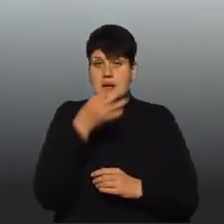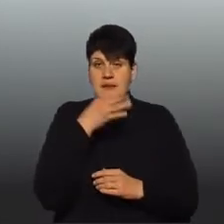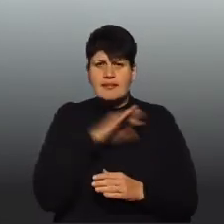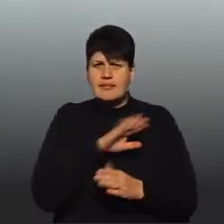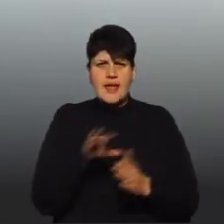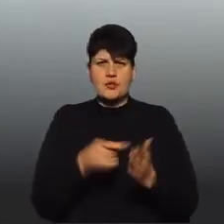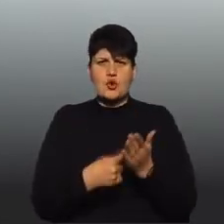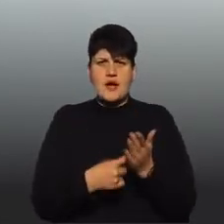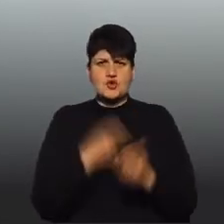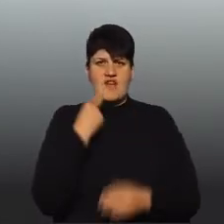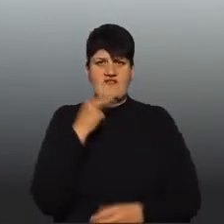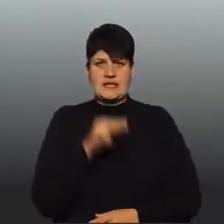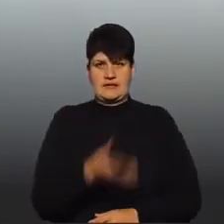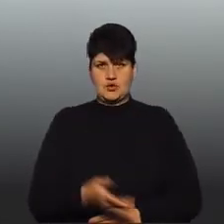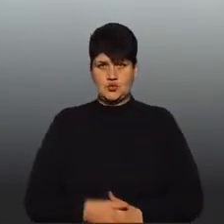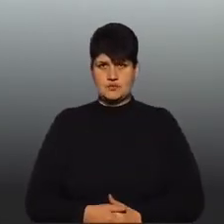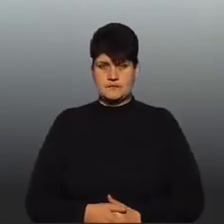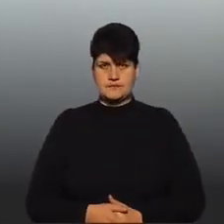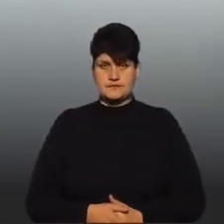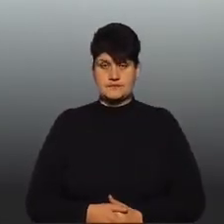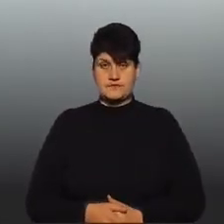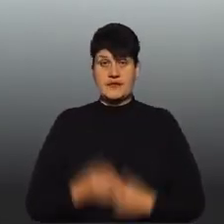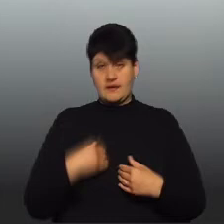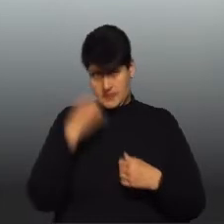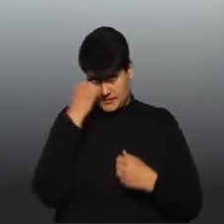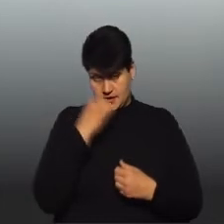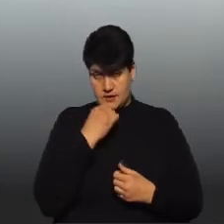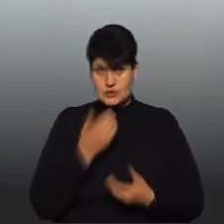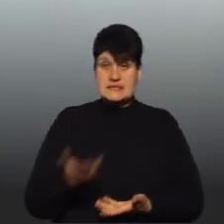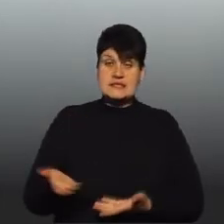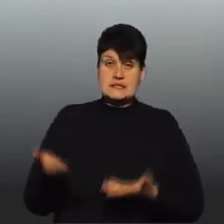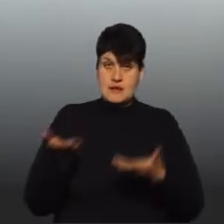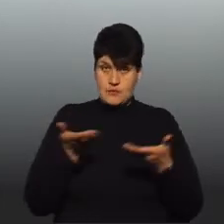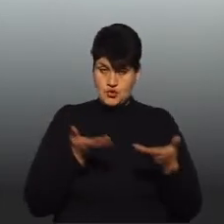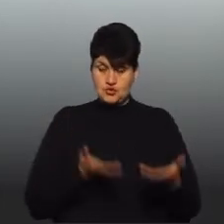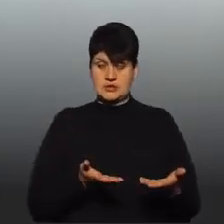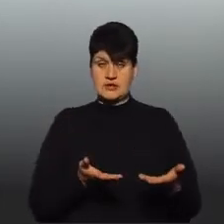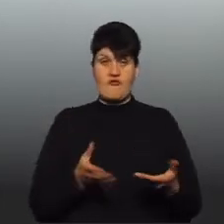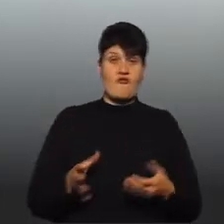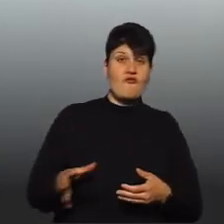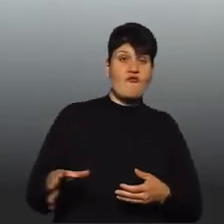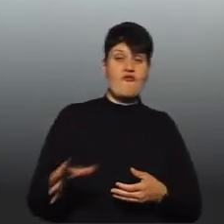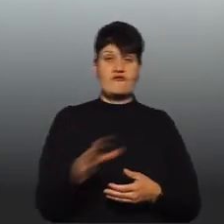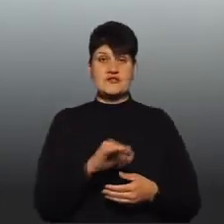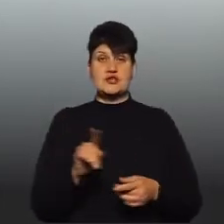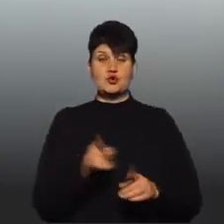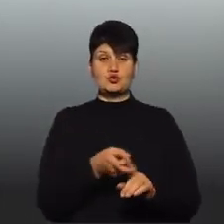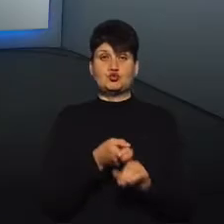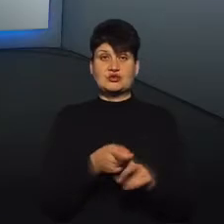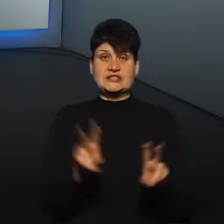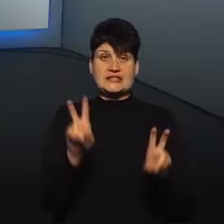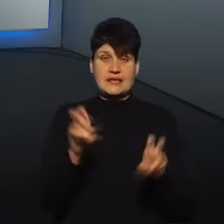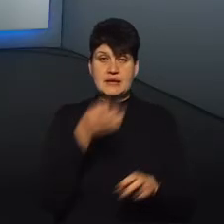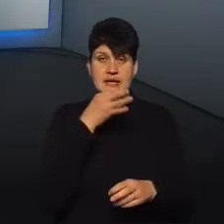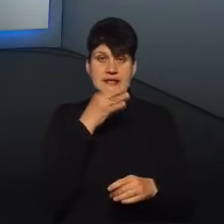ефективністю? Насамперед, я дякую за запрошення. Все-таки все, що стосується теми лікарських засобів, надзвичайно болюче і